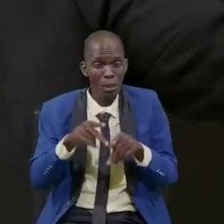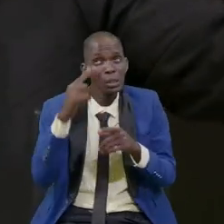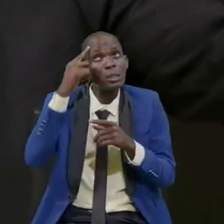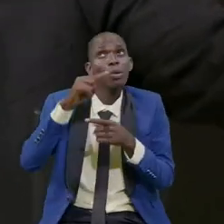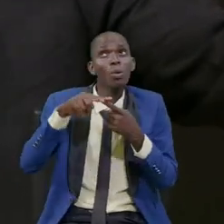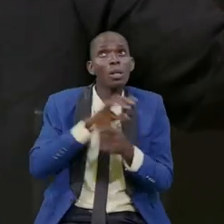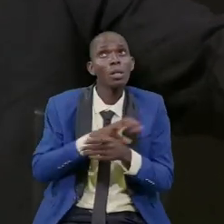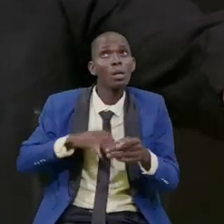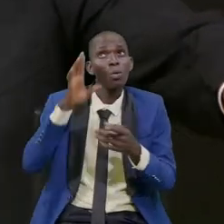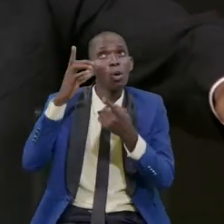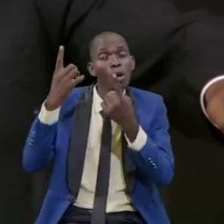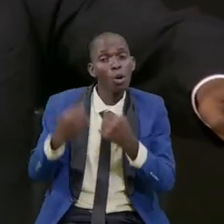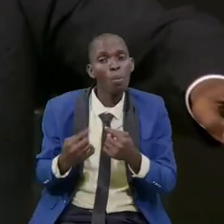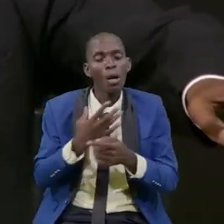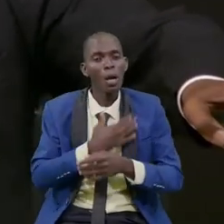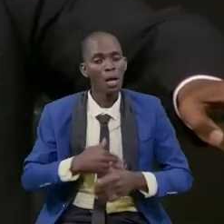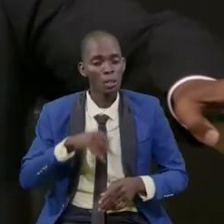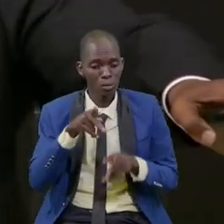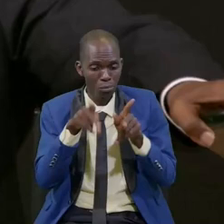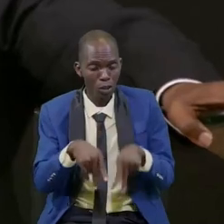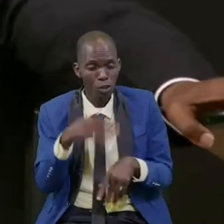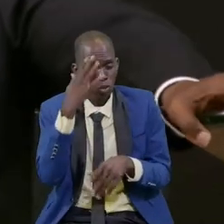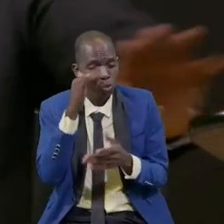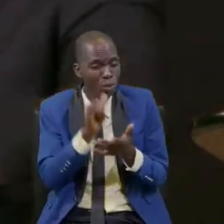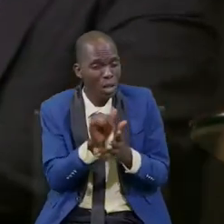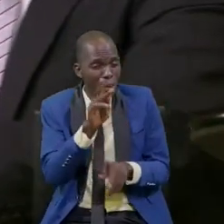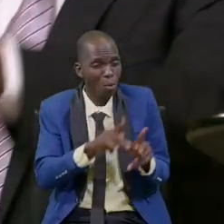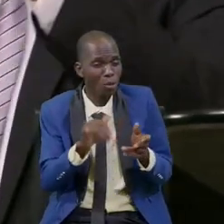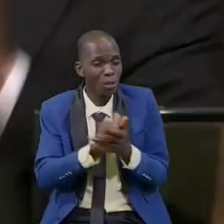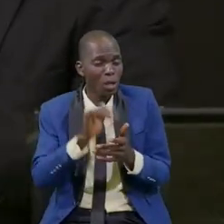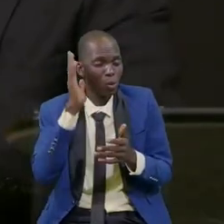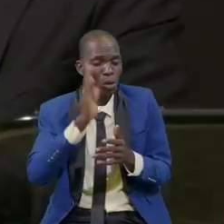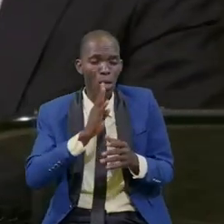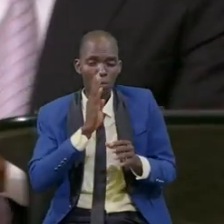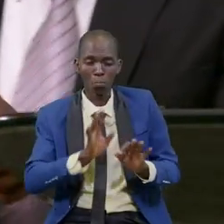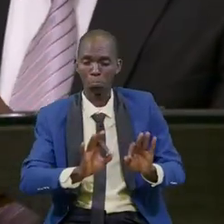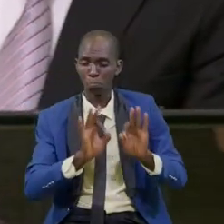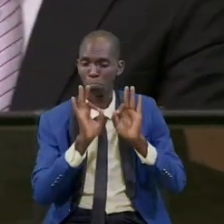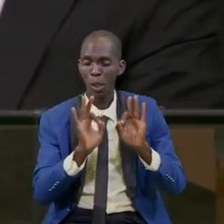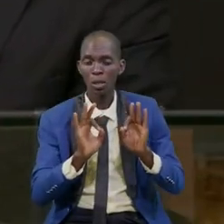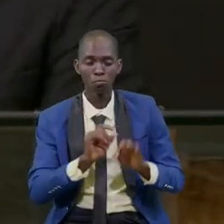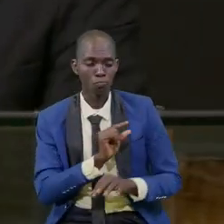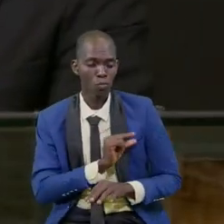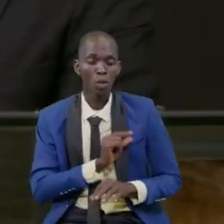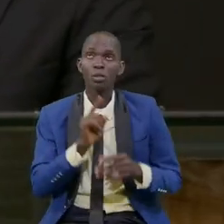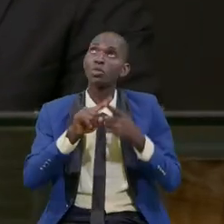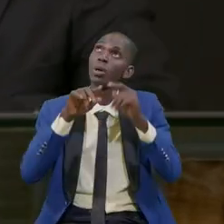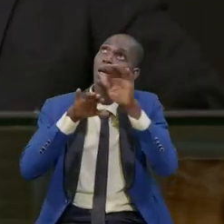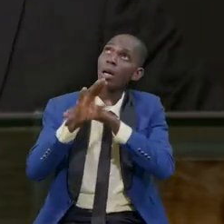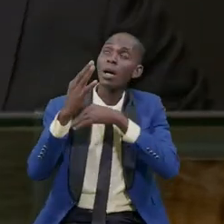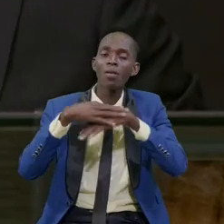sait que les gens qui seront qualifiés d'aller au ciel quand Christ viendra, sont les gens qui sont saints,